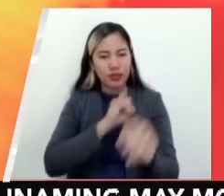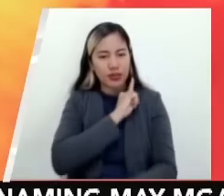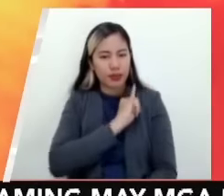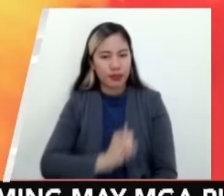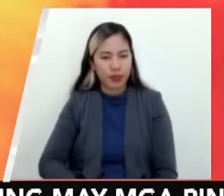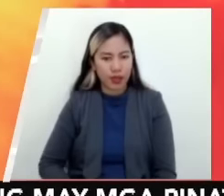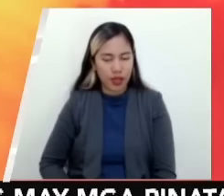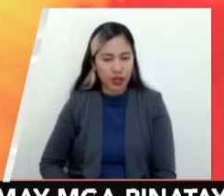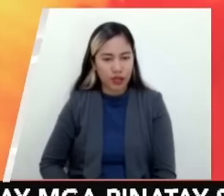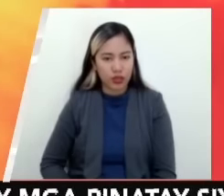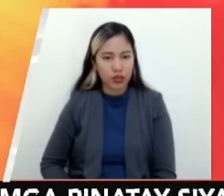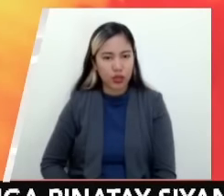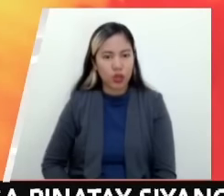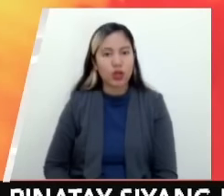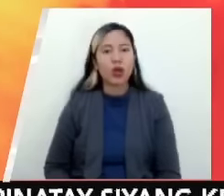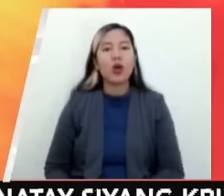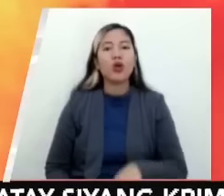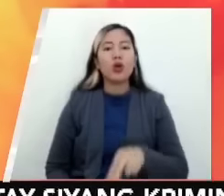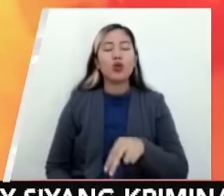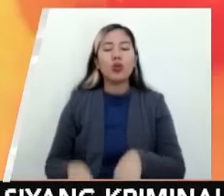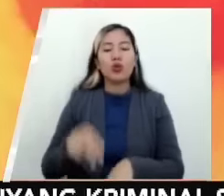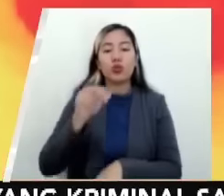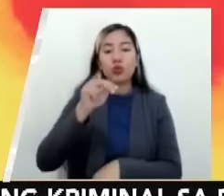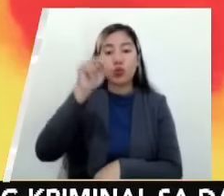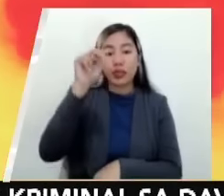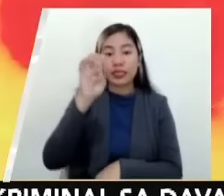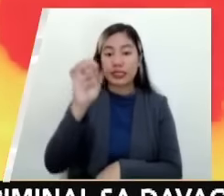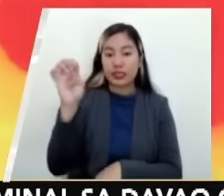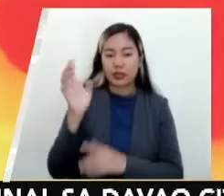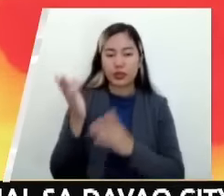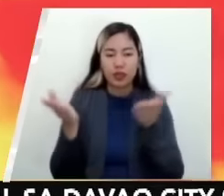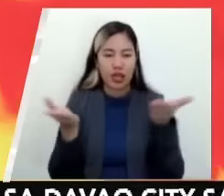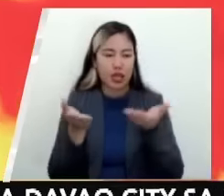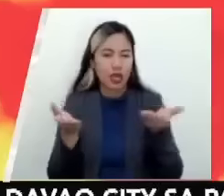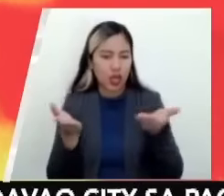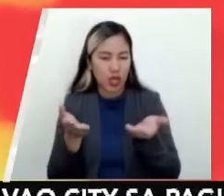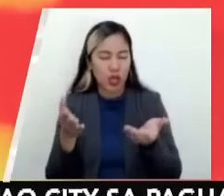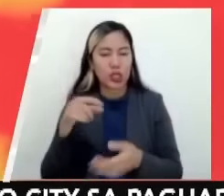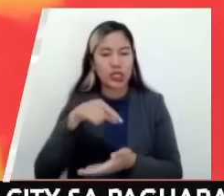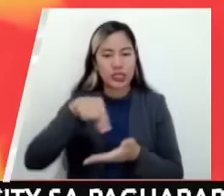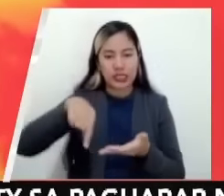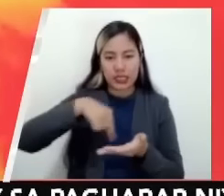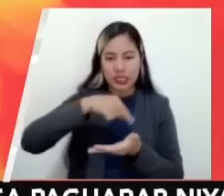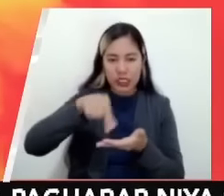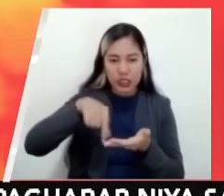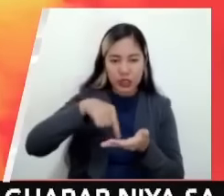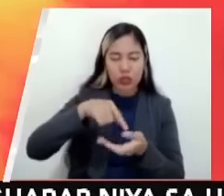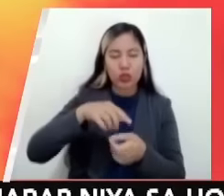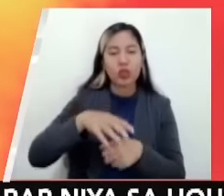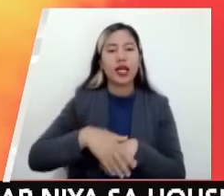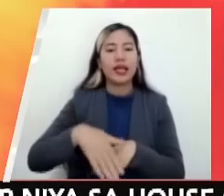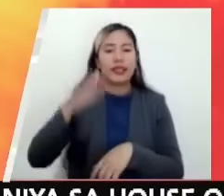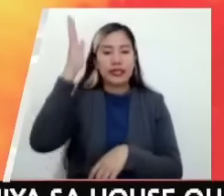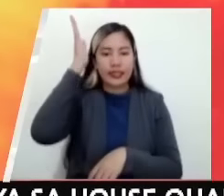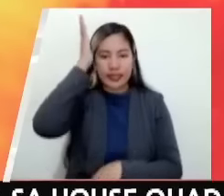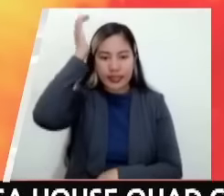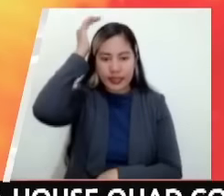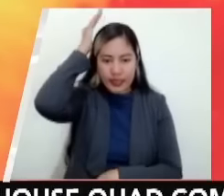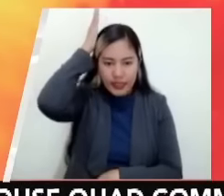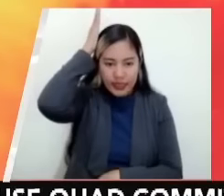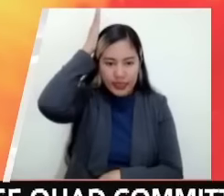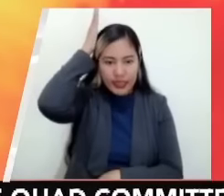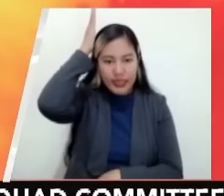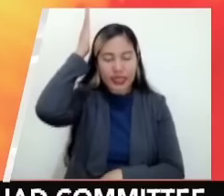nalalabing bahagi ng Apayao, buong Kalinga, northeastern portion ng Abra, eastern portion ng Mountain